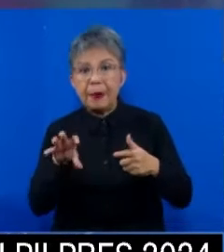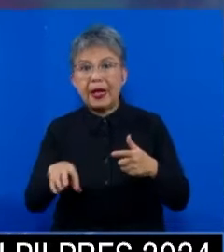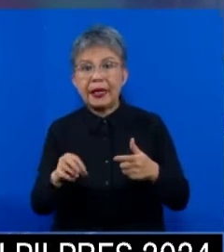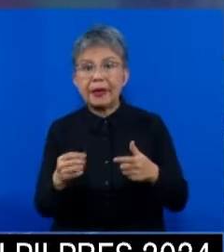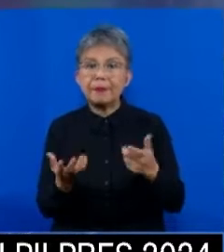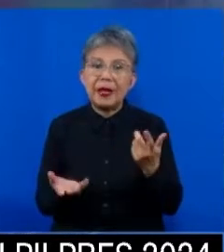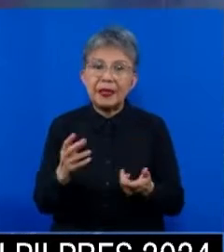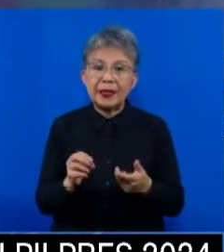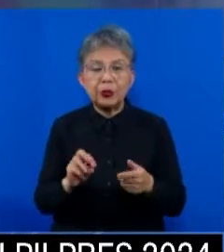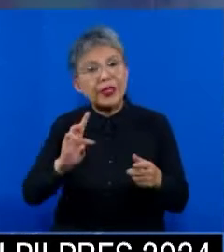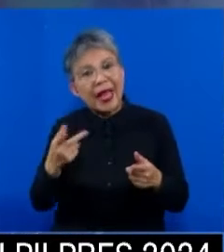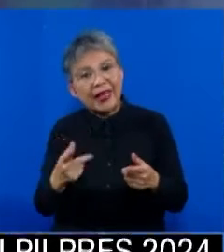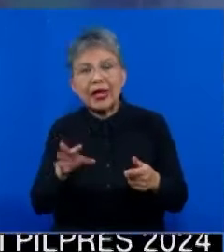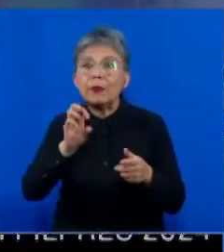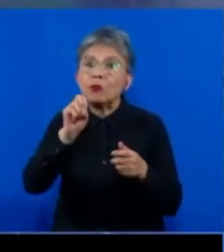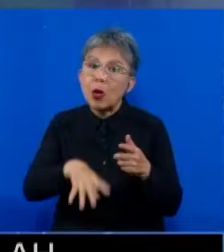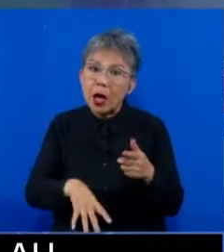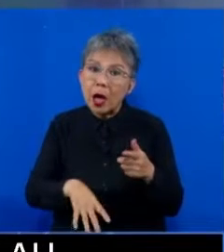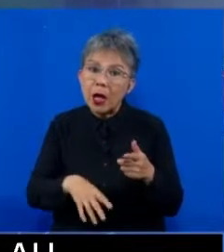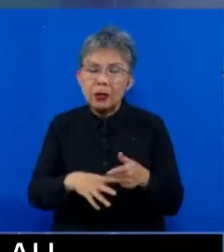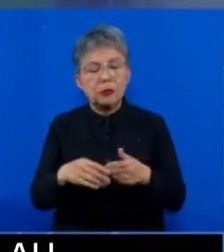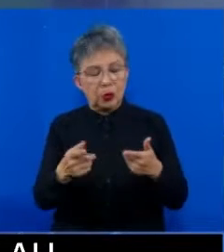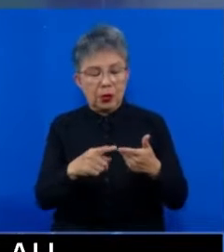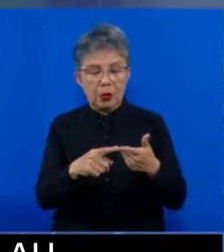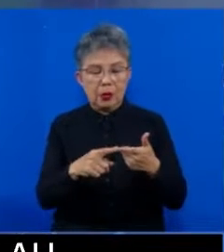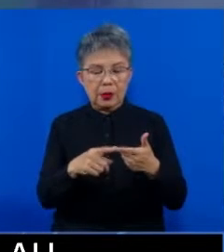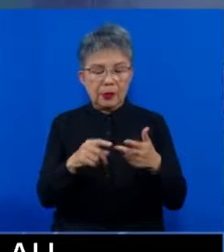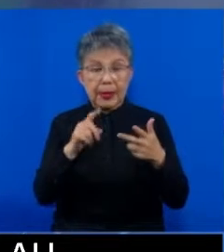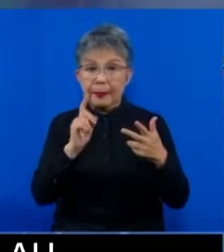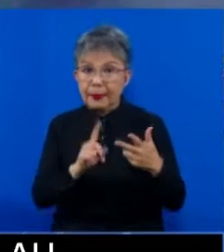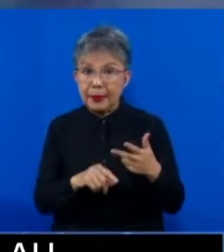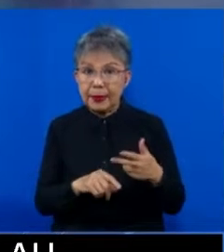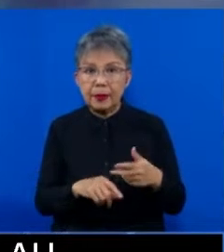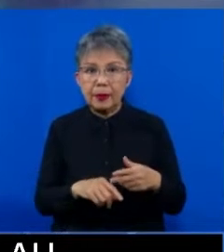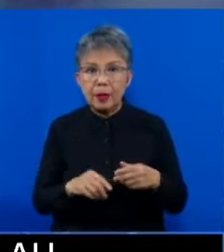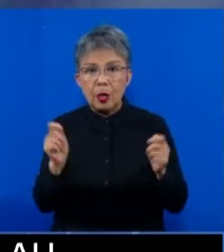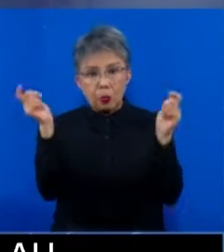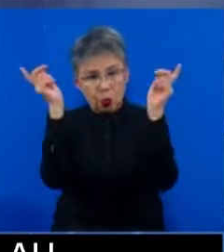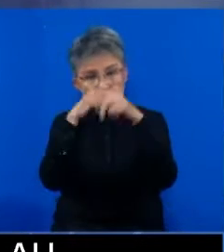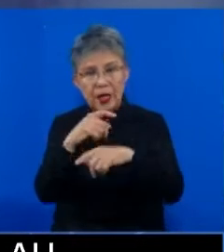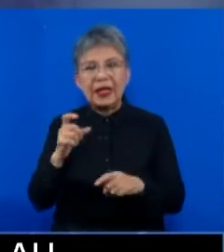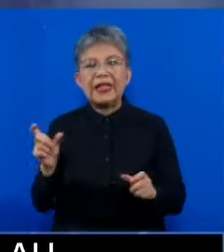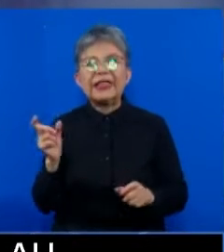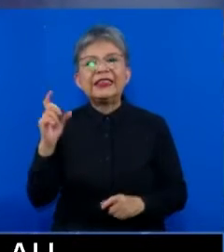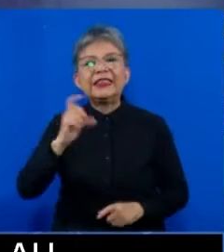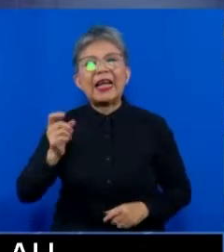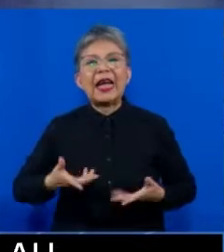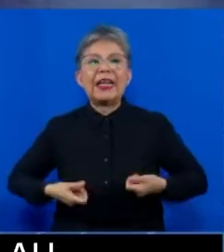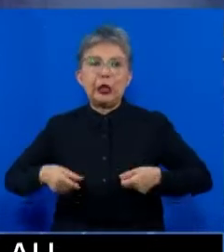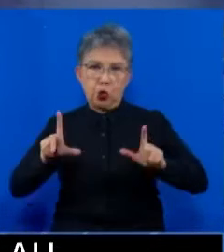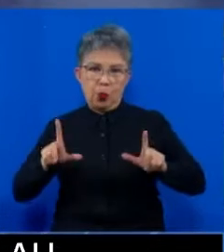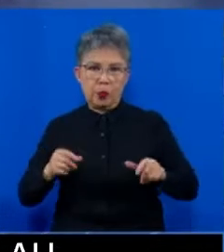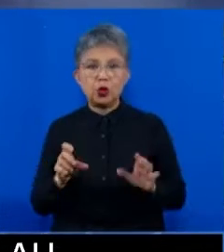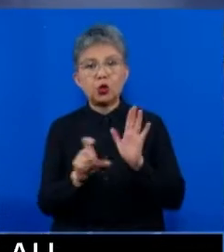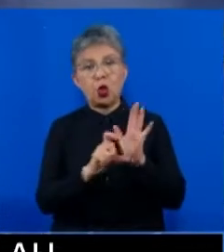biasa digunakan. Pilih prioritas alokasi, dan yang tak kalah penting, mengubah pola atau gaya hidup. Salah